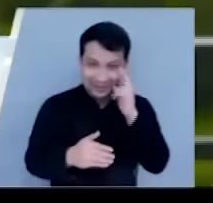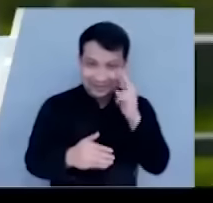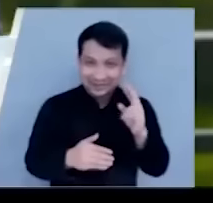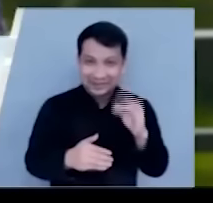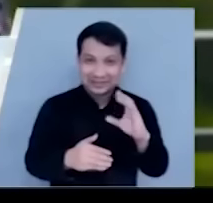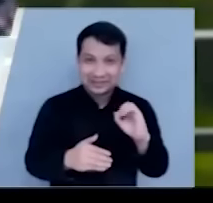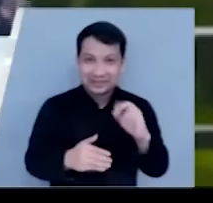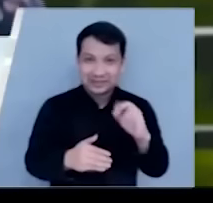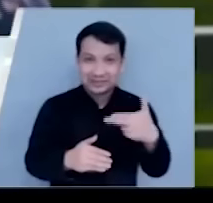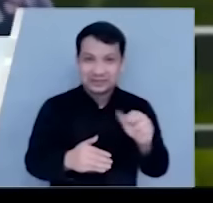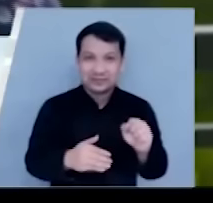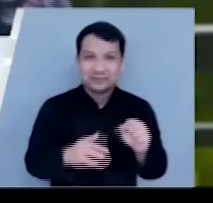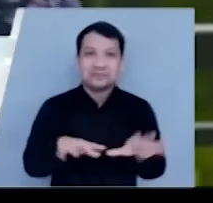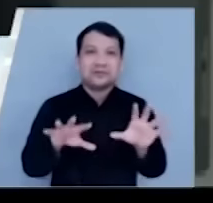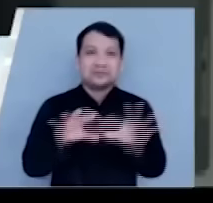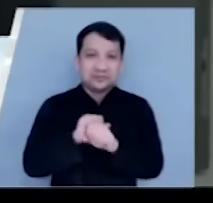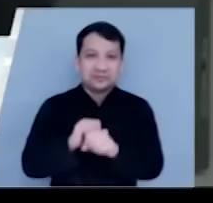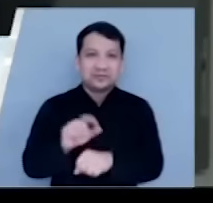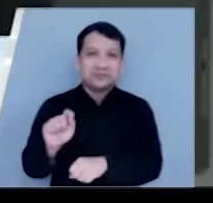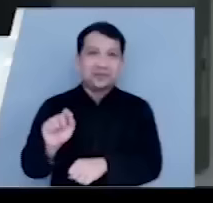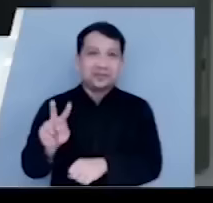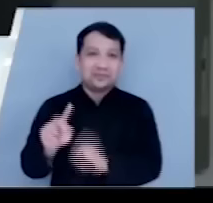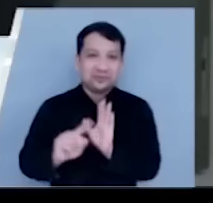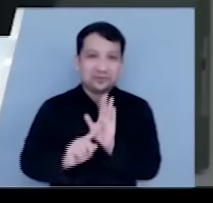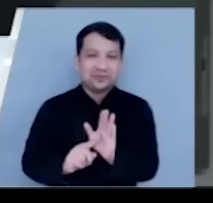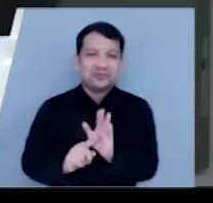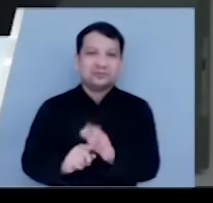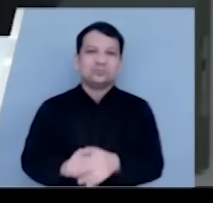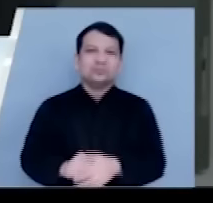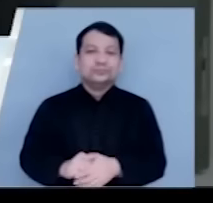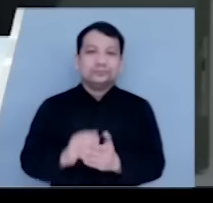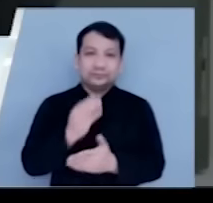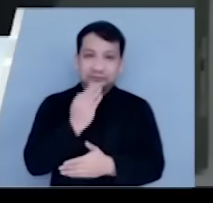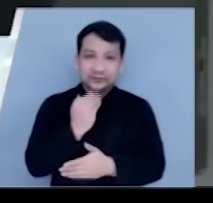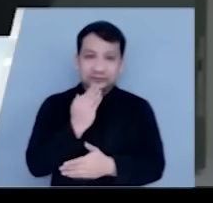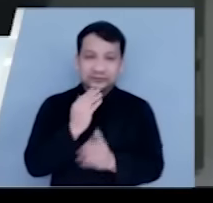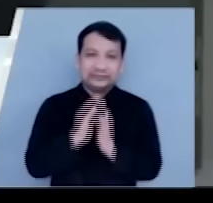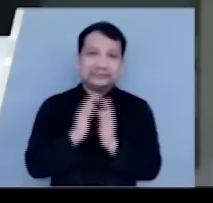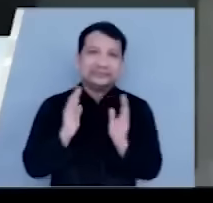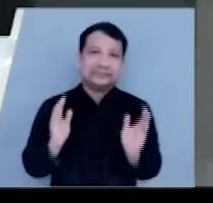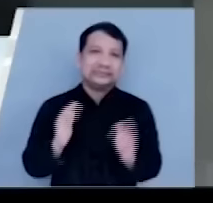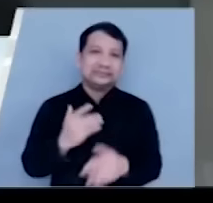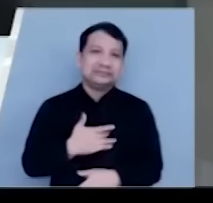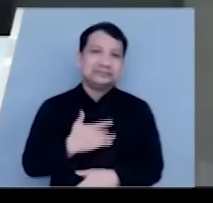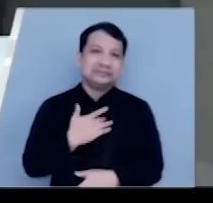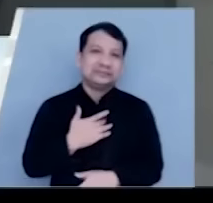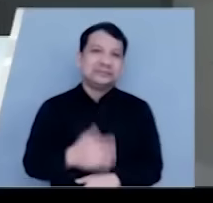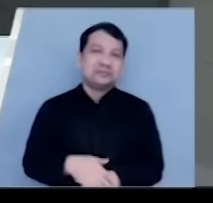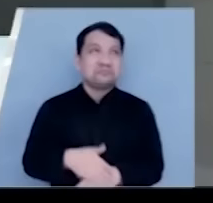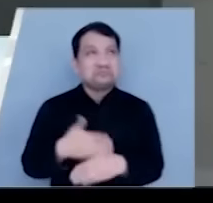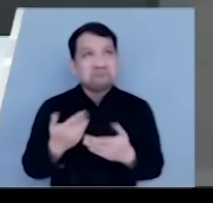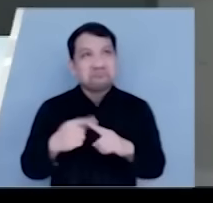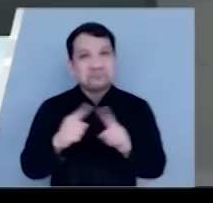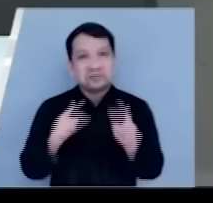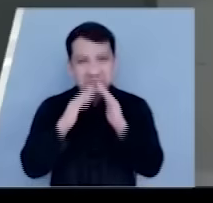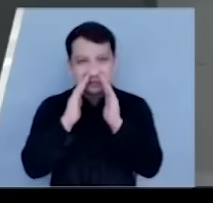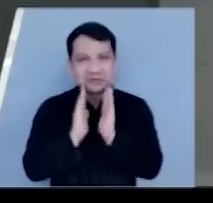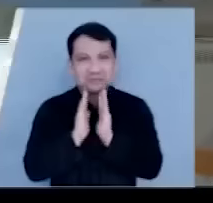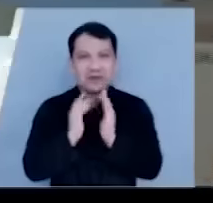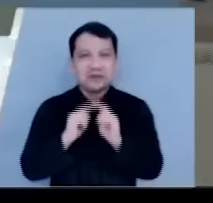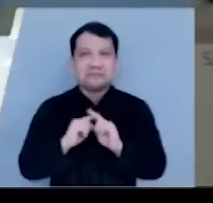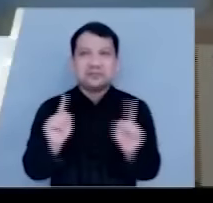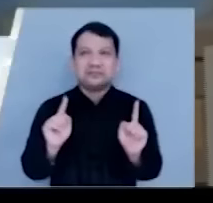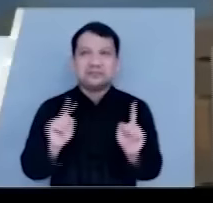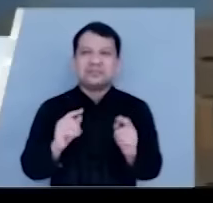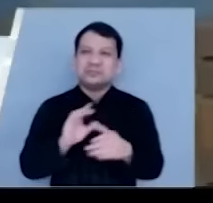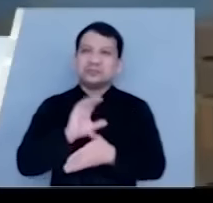na pagtatapos ng serye, bittersweet ang nararamdaman ni Jill. Malungkot pero fulfilled ang kanyang puso